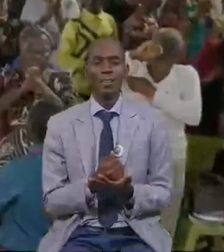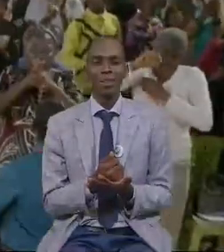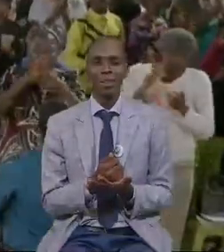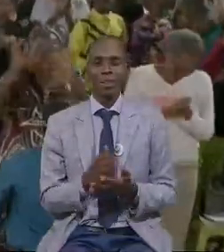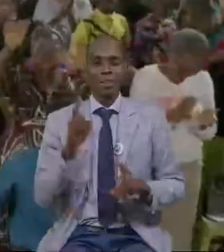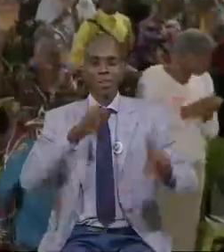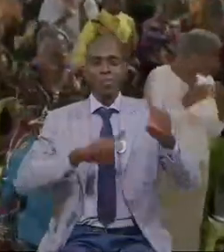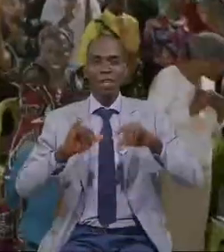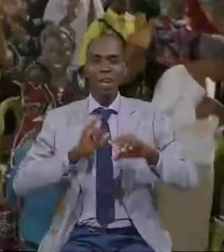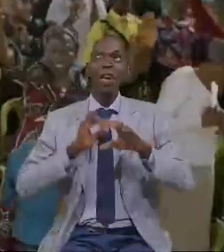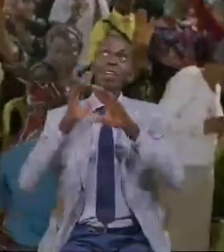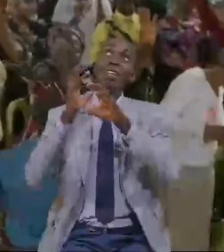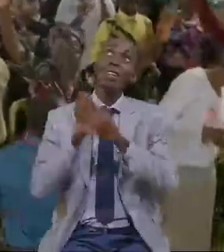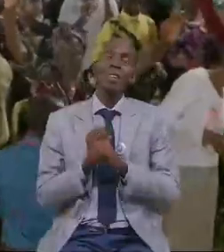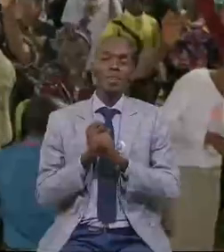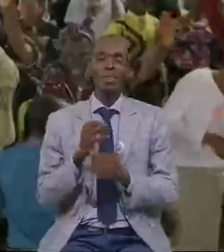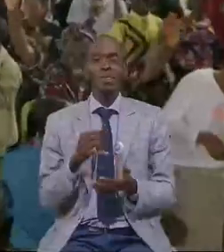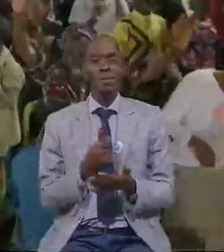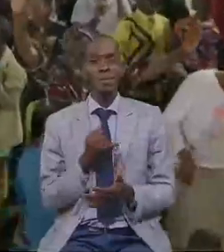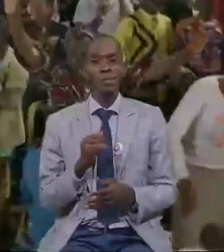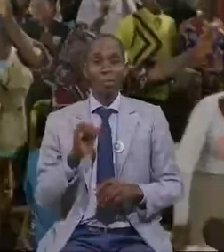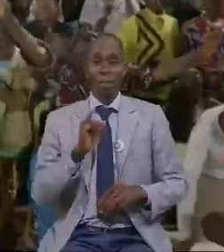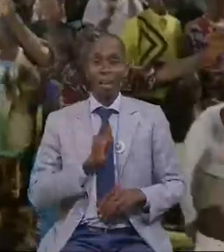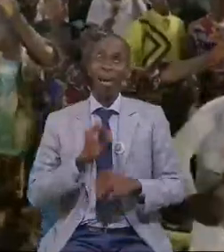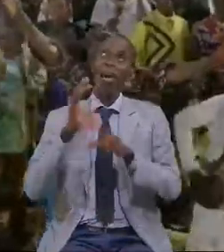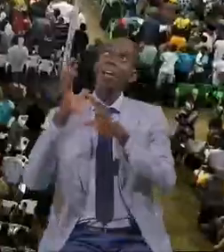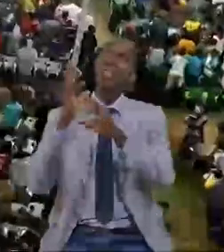Je l'ai reçu. Je l'ai reçu.